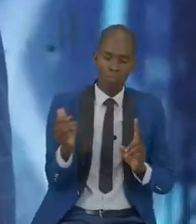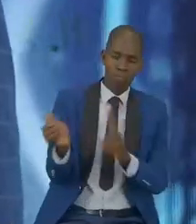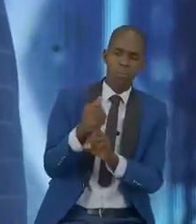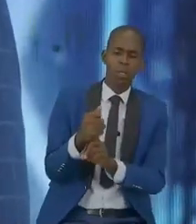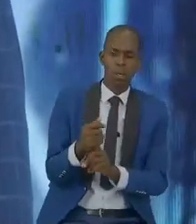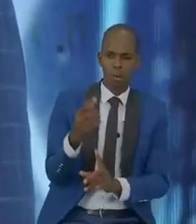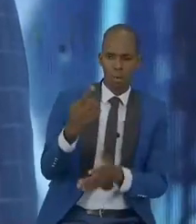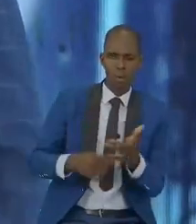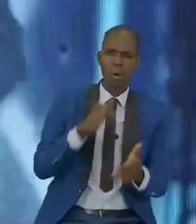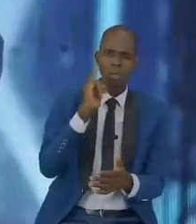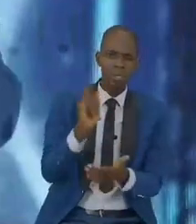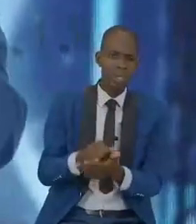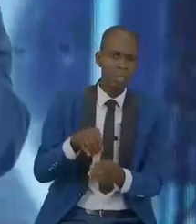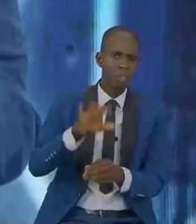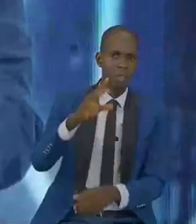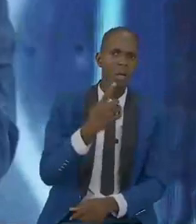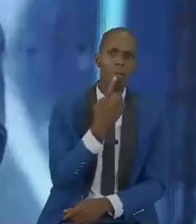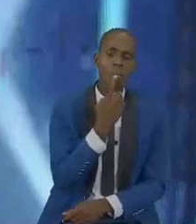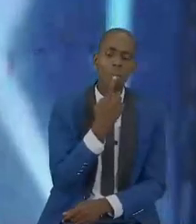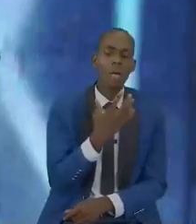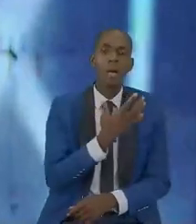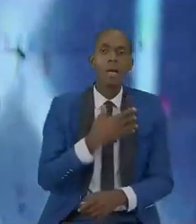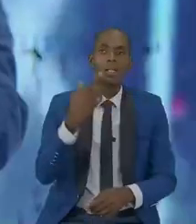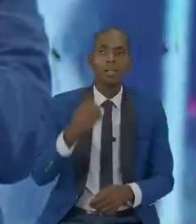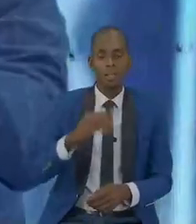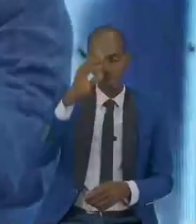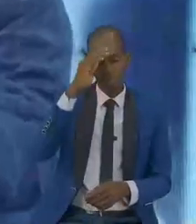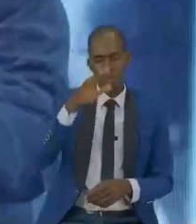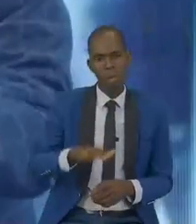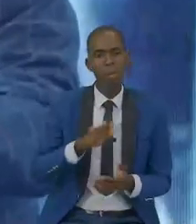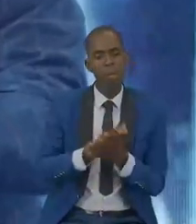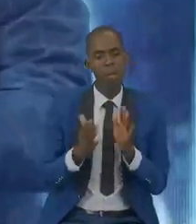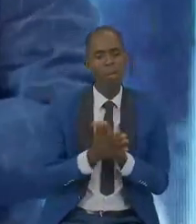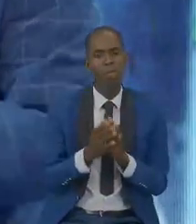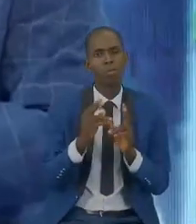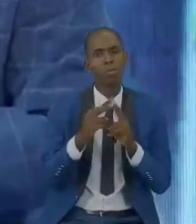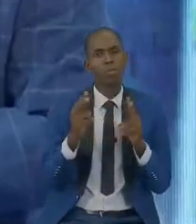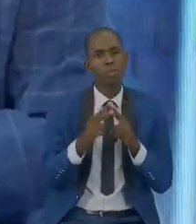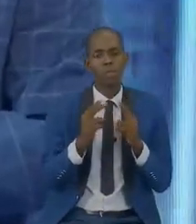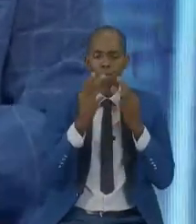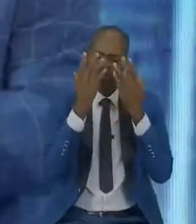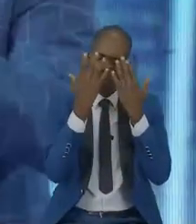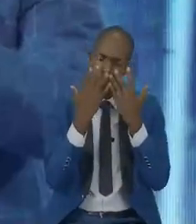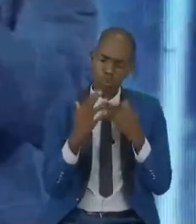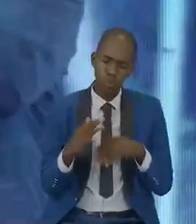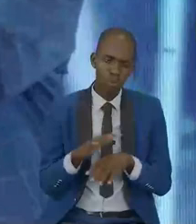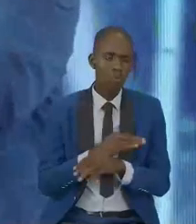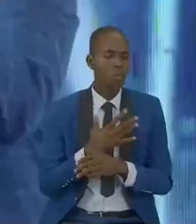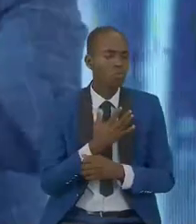de viande de la marmite, maman dit, mais qu'est-ce que c'est dans ta bouche? Et